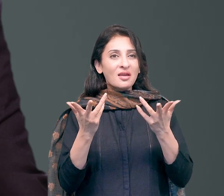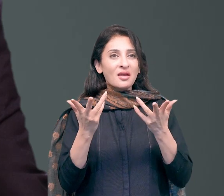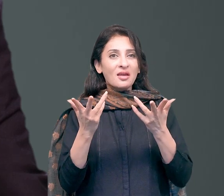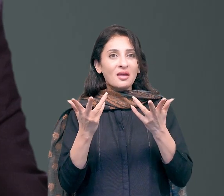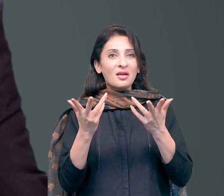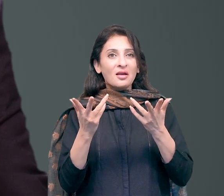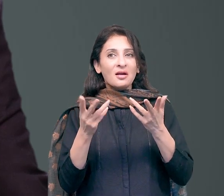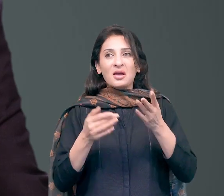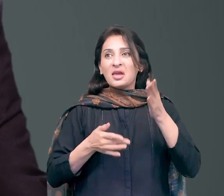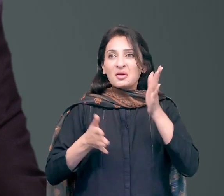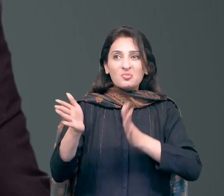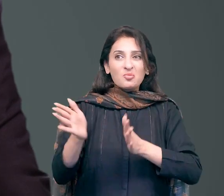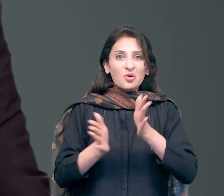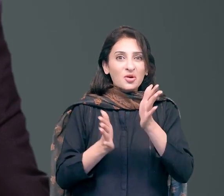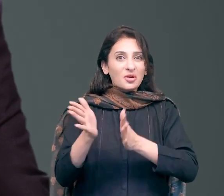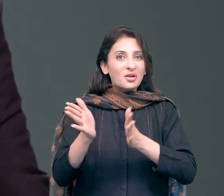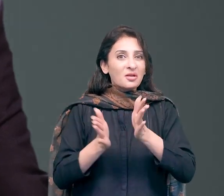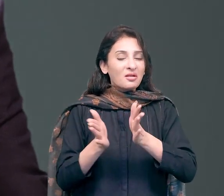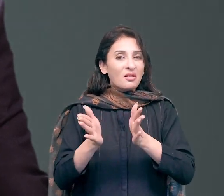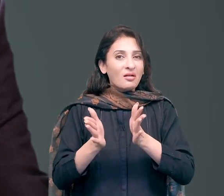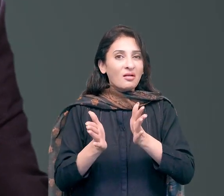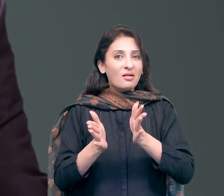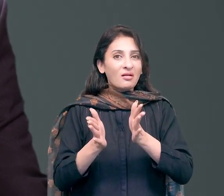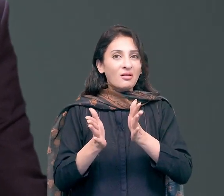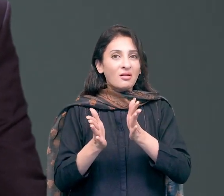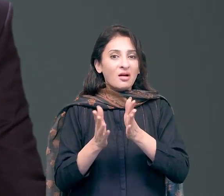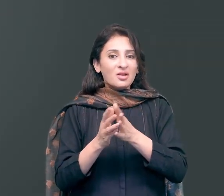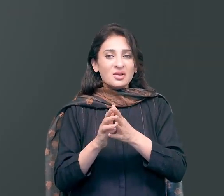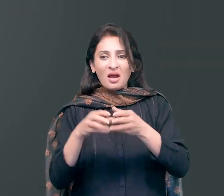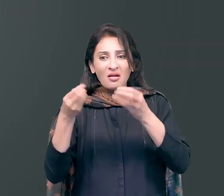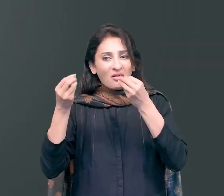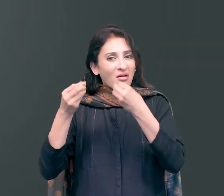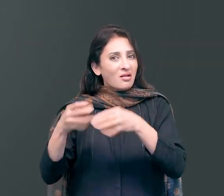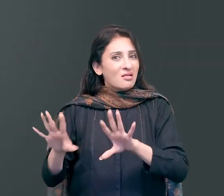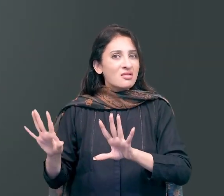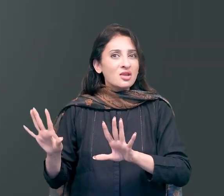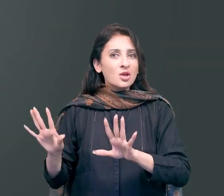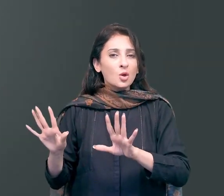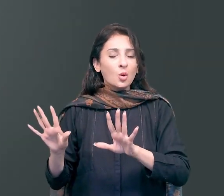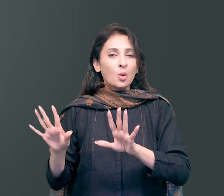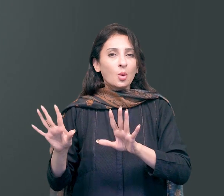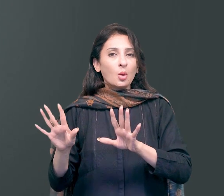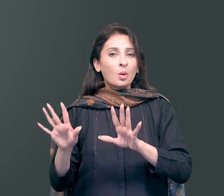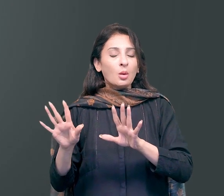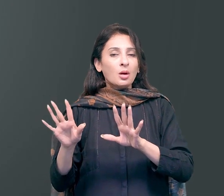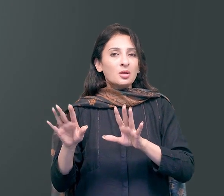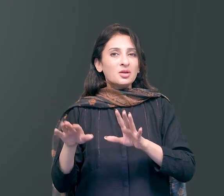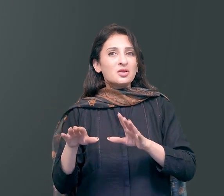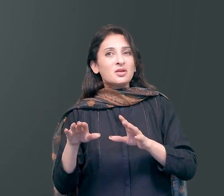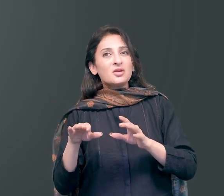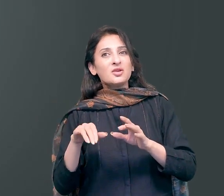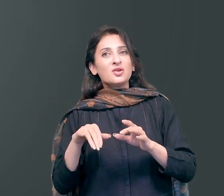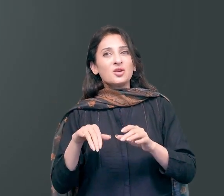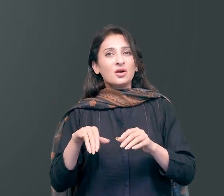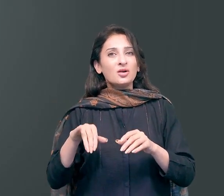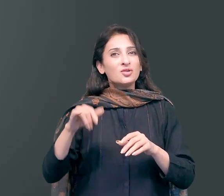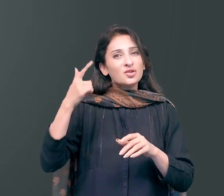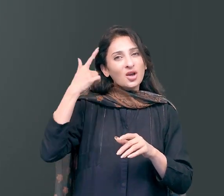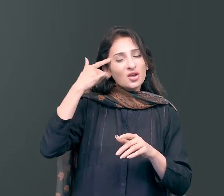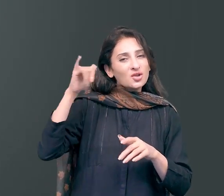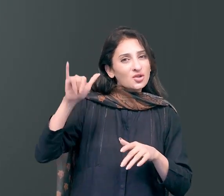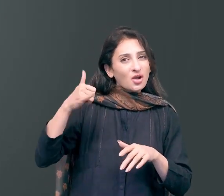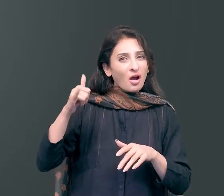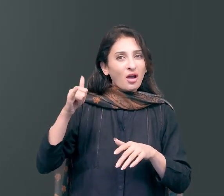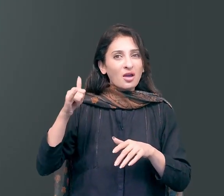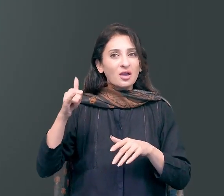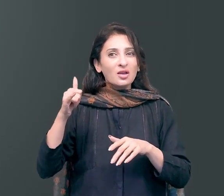سیاسی بلنڈر ہو، شاید یہ کہ انگریزوں کے ایما پر بنایا گیا ہو، شاید اس لیے